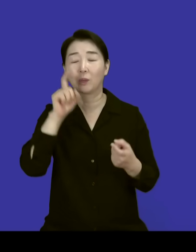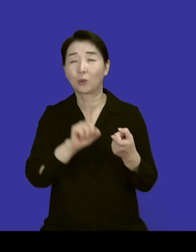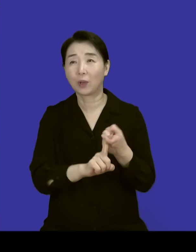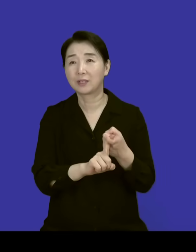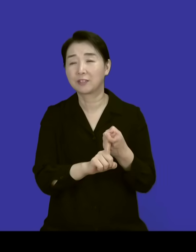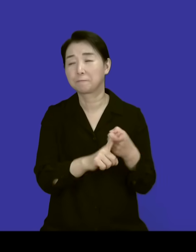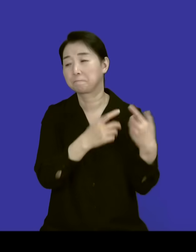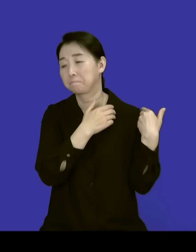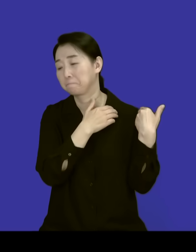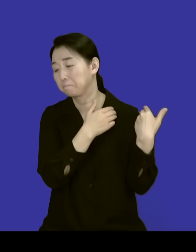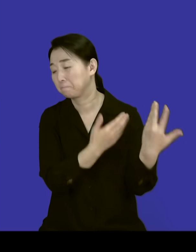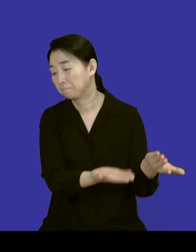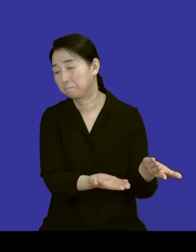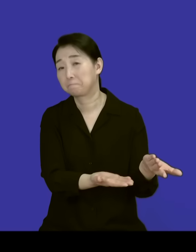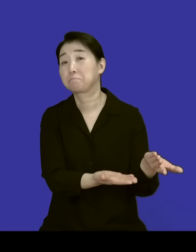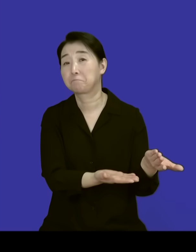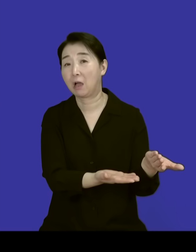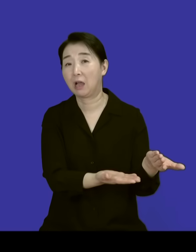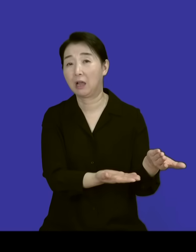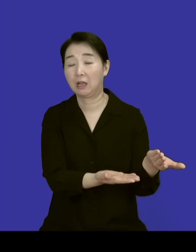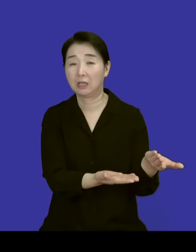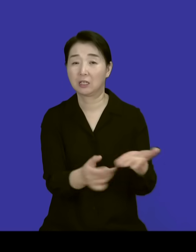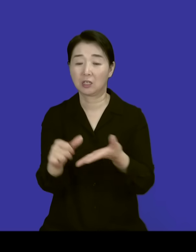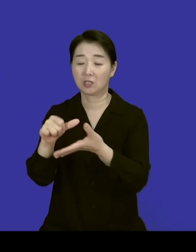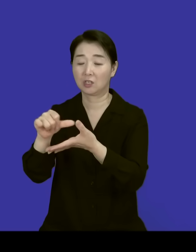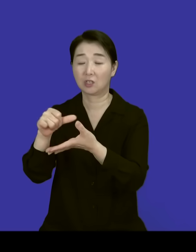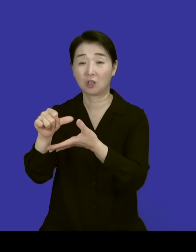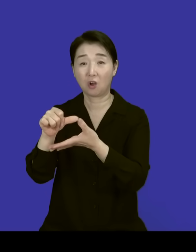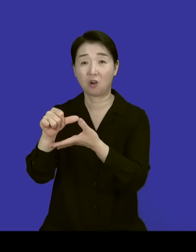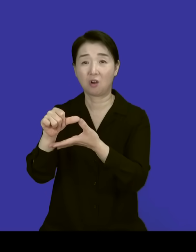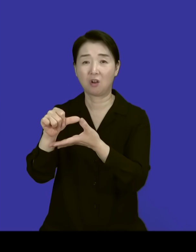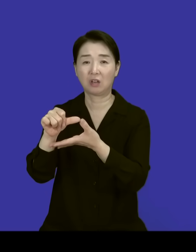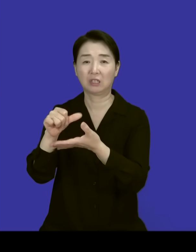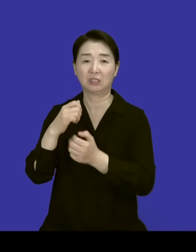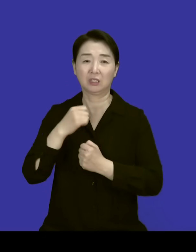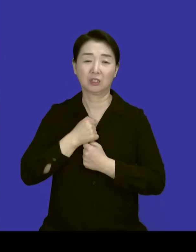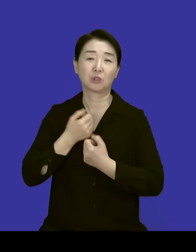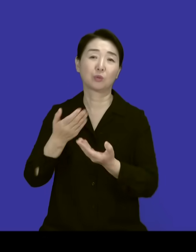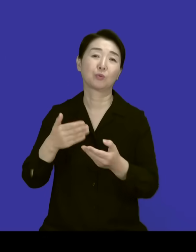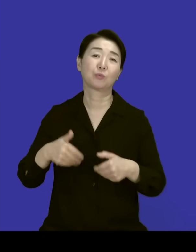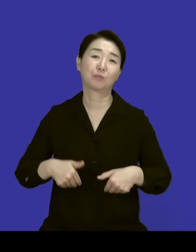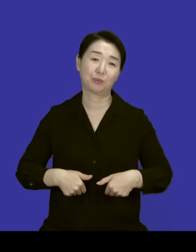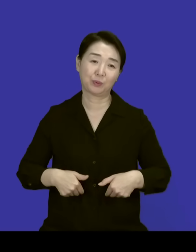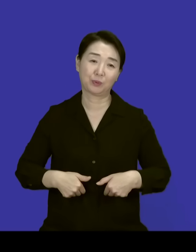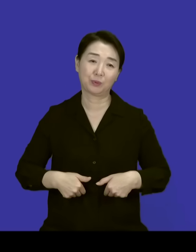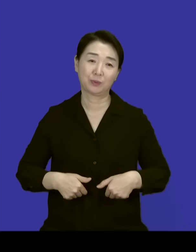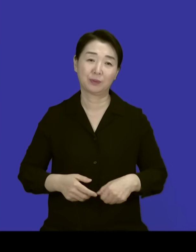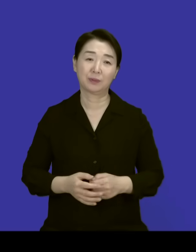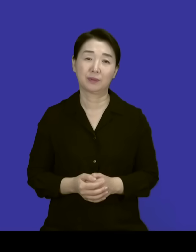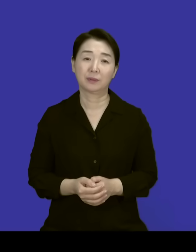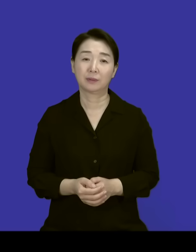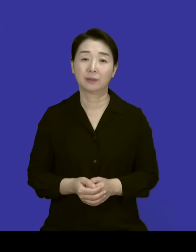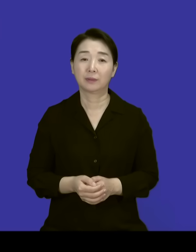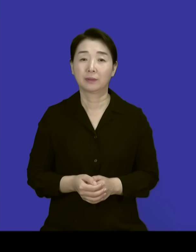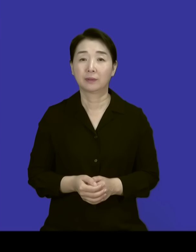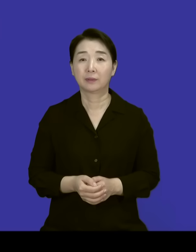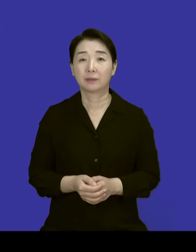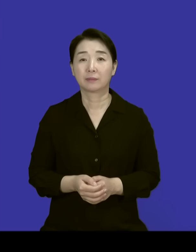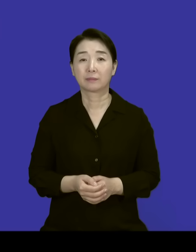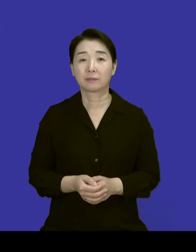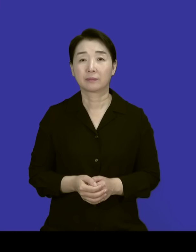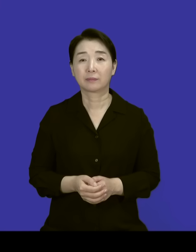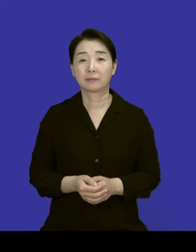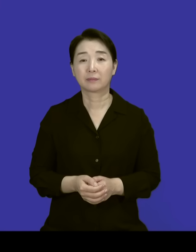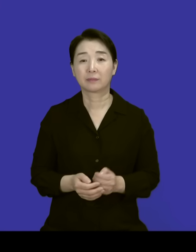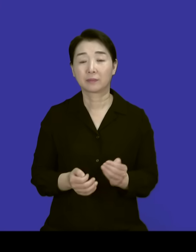안 가졌고 내가 그냥 형은 좀 지켜줘야 될 거 있어야 될 것 같아서 막 한 부분이 있다. 아버지가